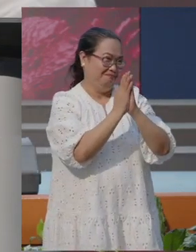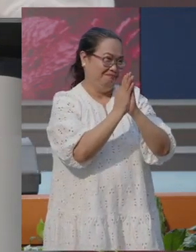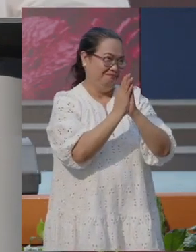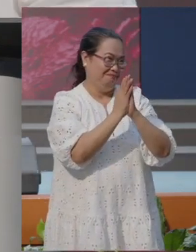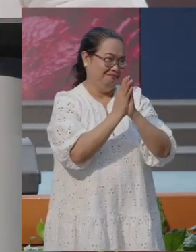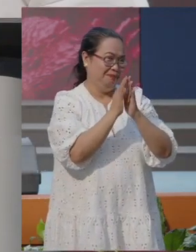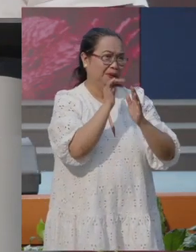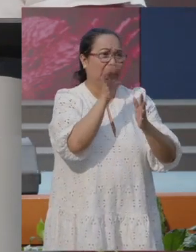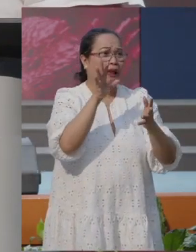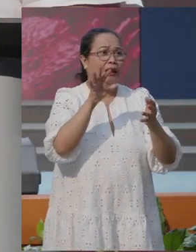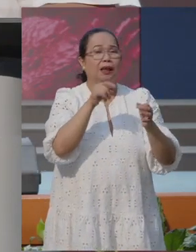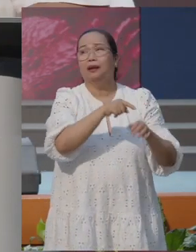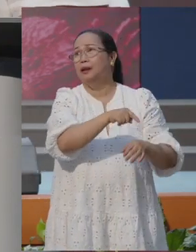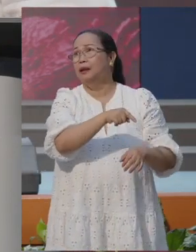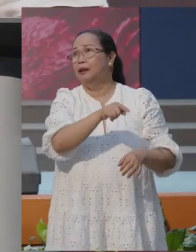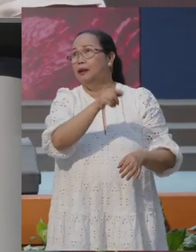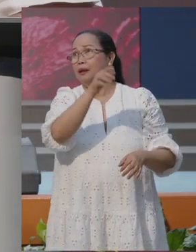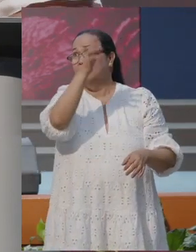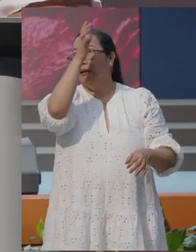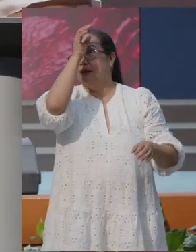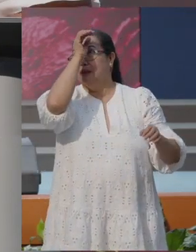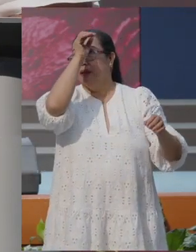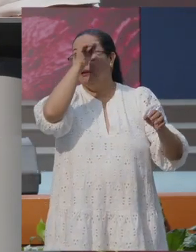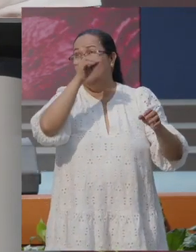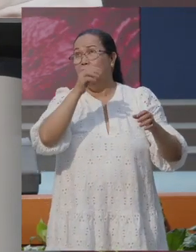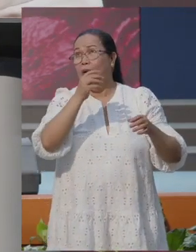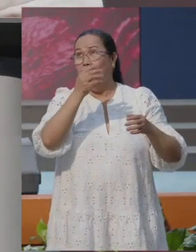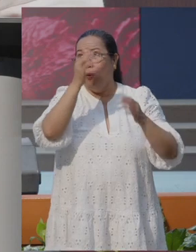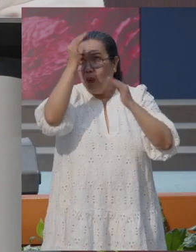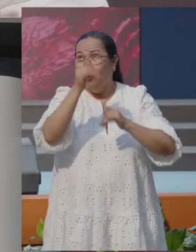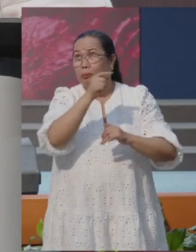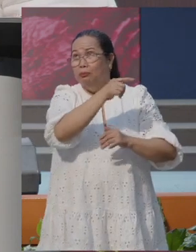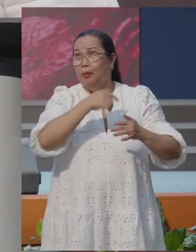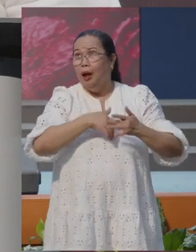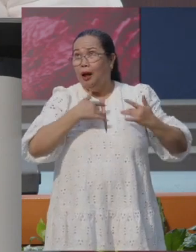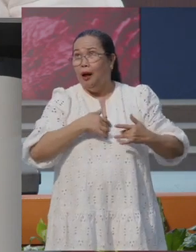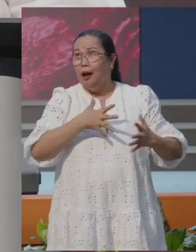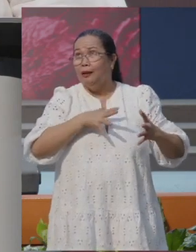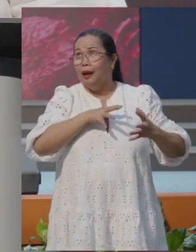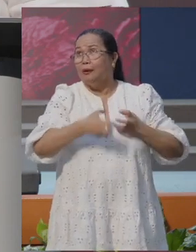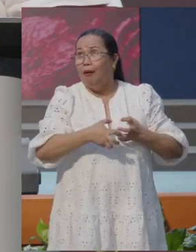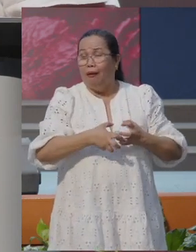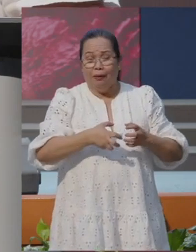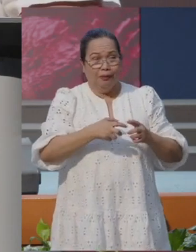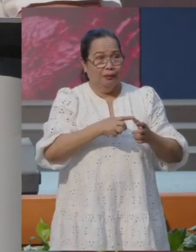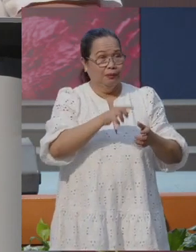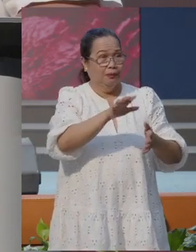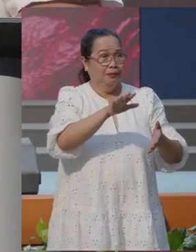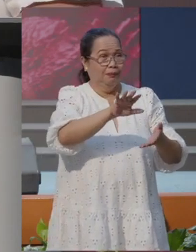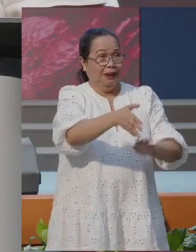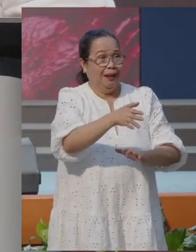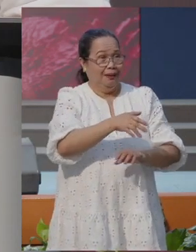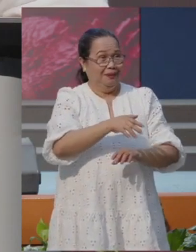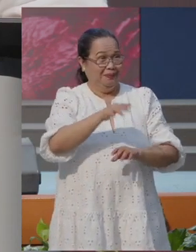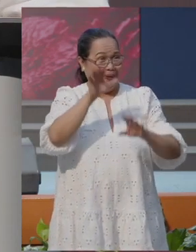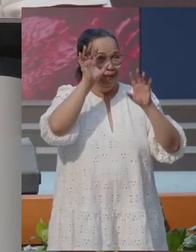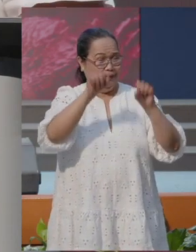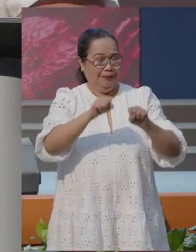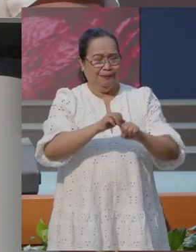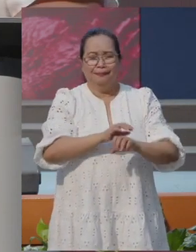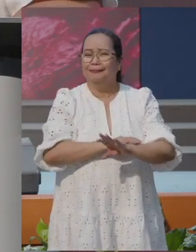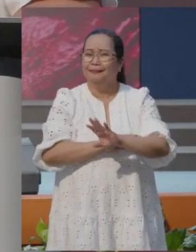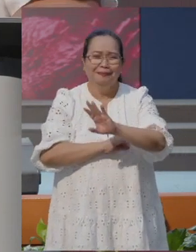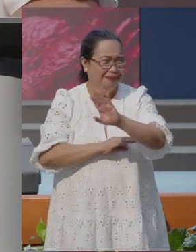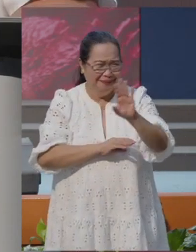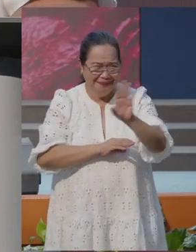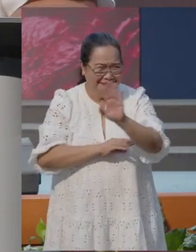prayer. Sana atakin siya sa puso, Panginoon. Wala pong ganon. Sana maligtas siya,